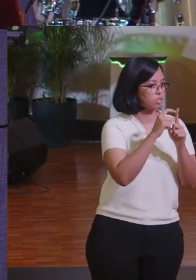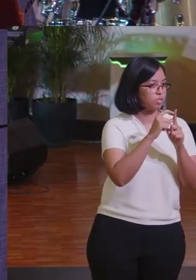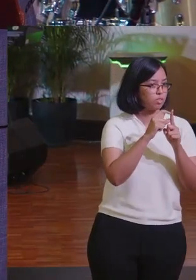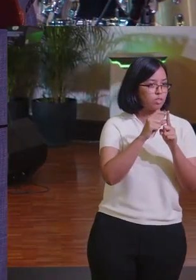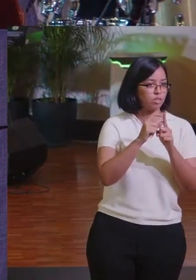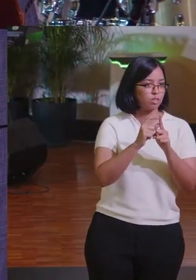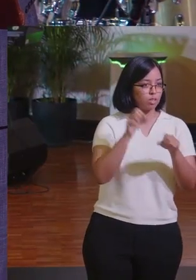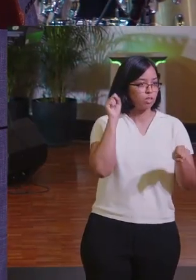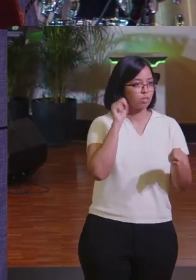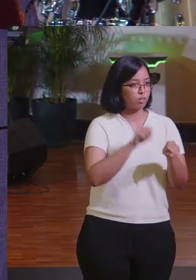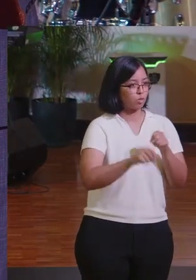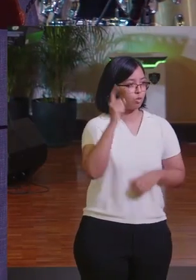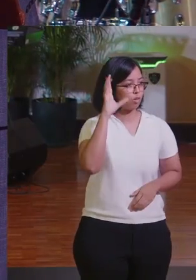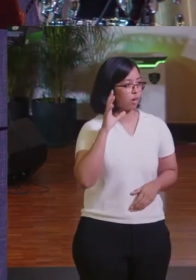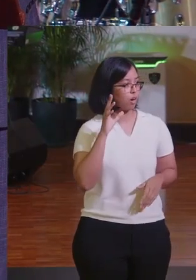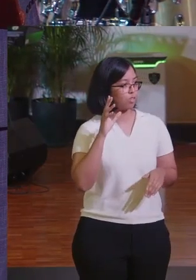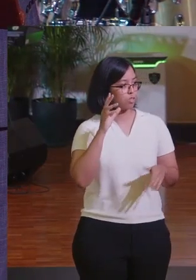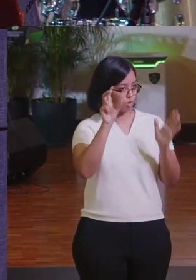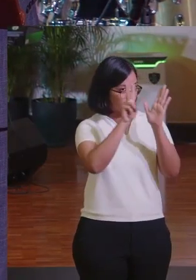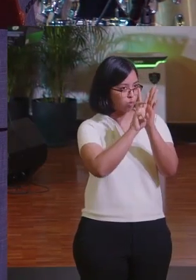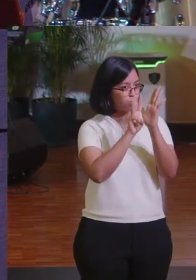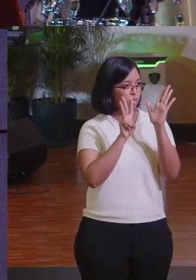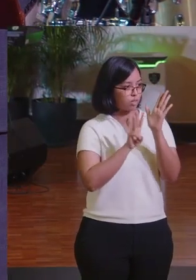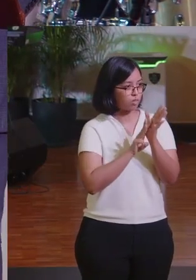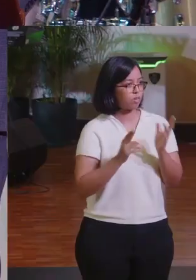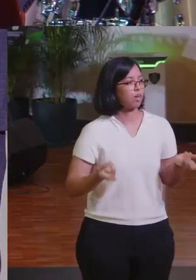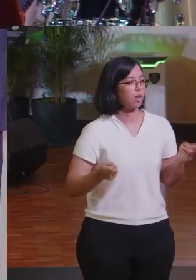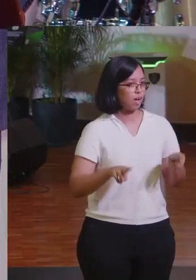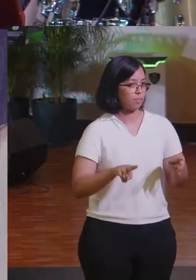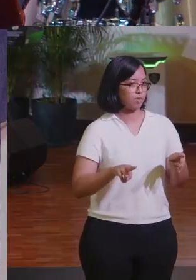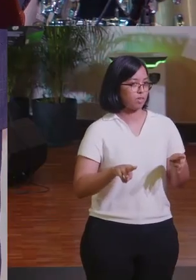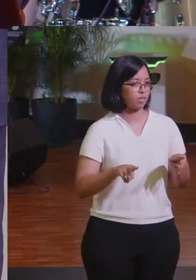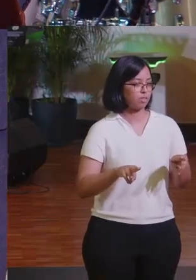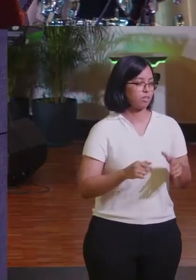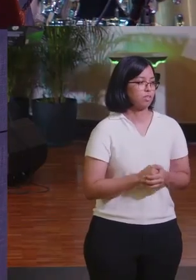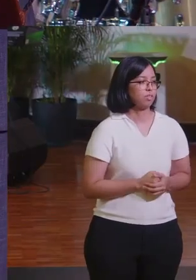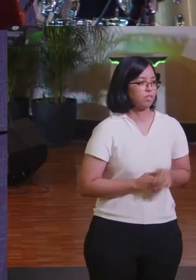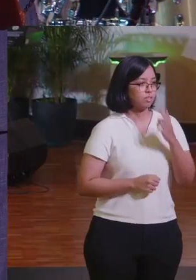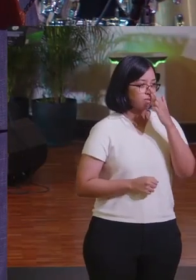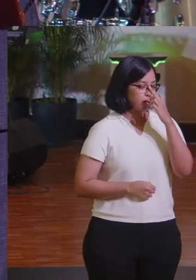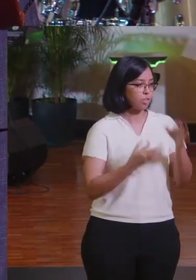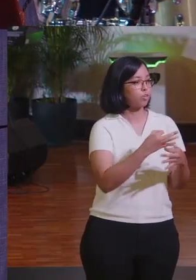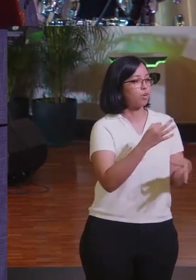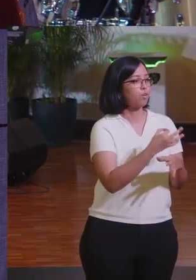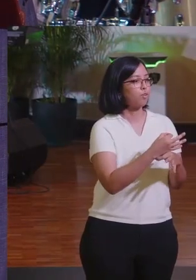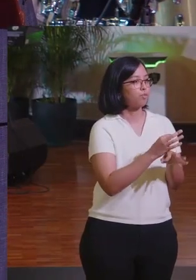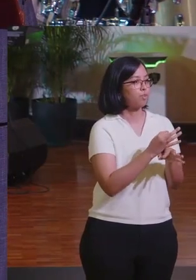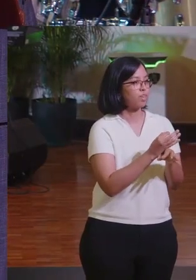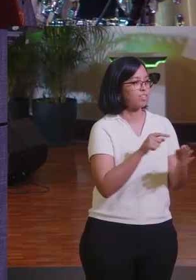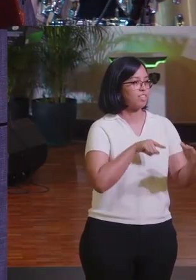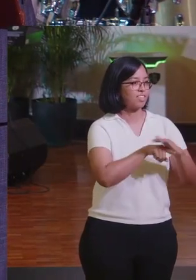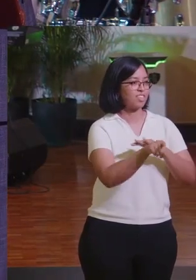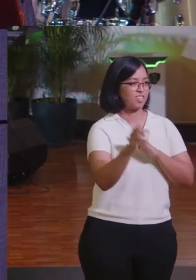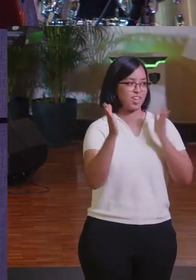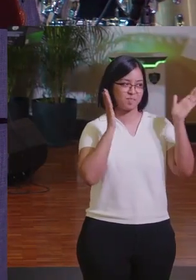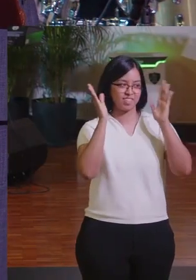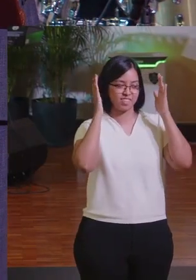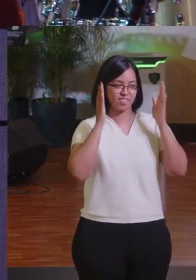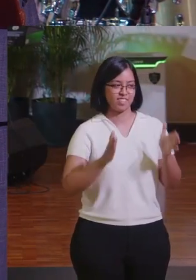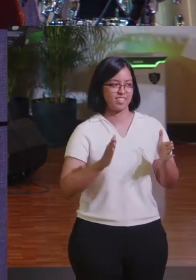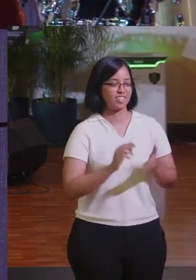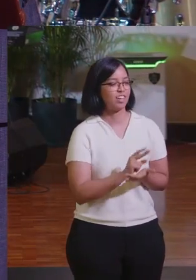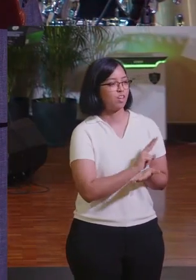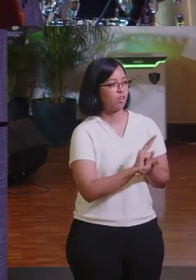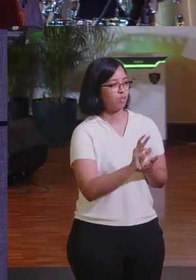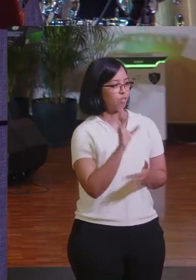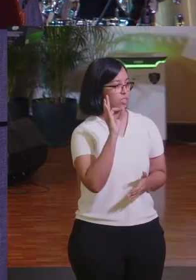kanyang lingkod na naliligaw o nagwawala, sabihin na natin. Ang sabi po sa verse 7, para makita po